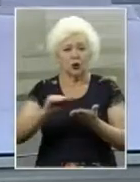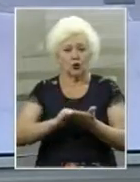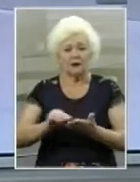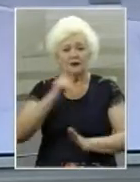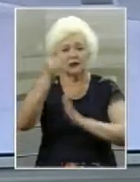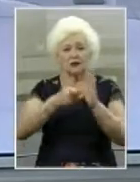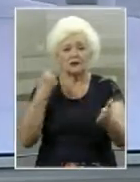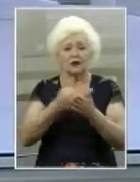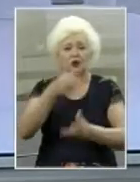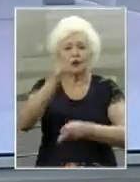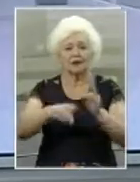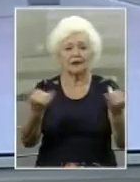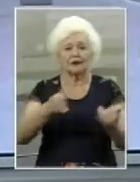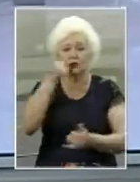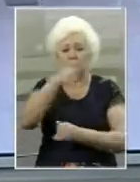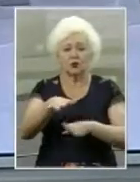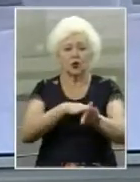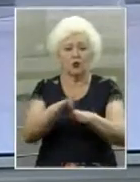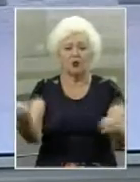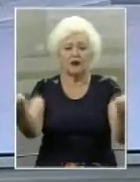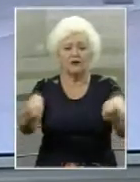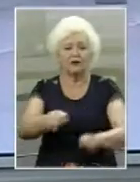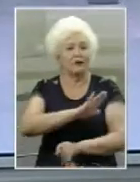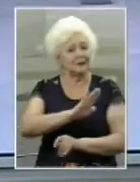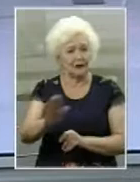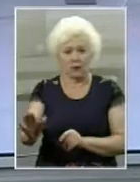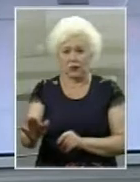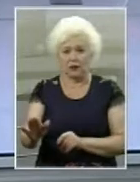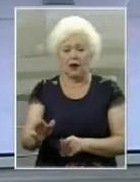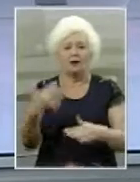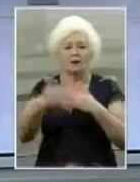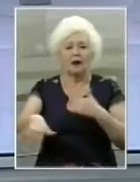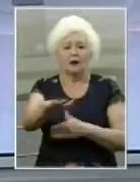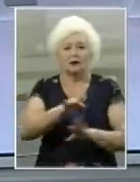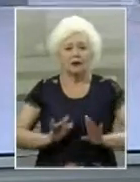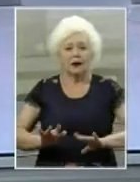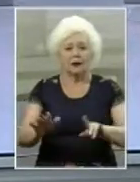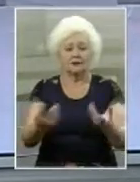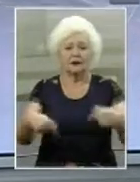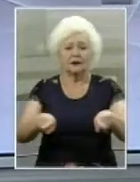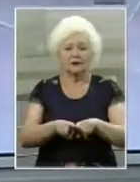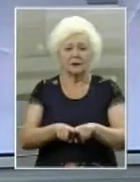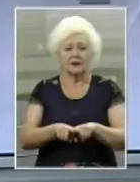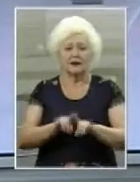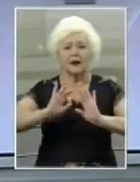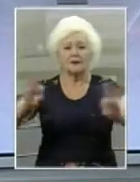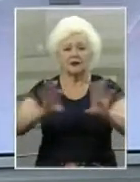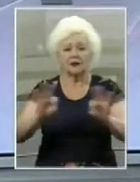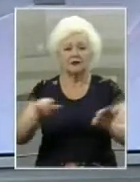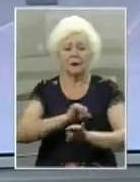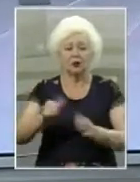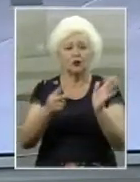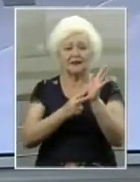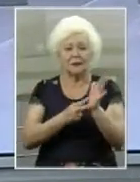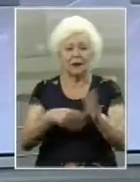дізналися, що до кінця цього року воно повністю відключено не буде. На Херсонщині діятимуть такі передавачі у 7